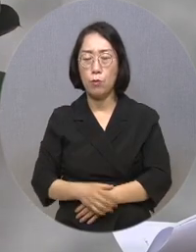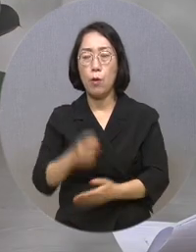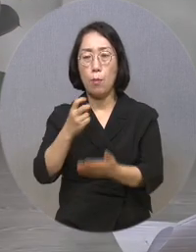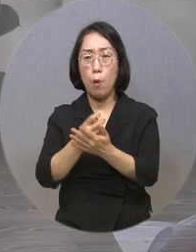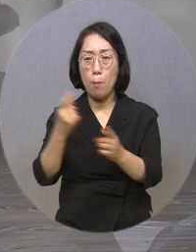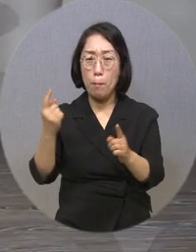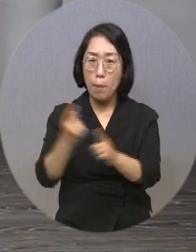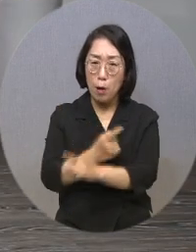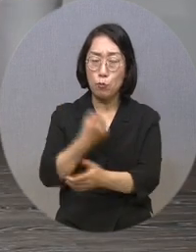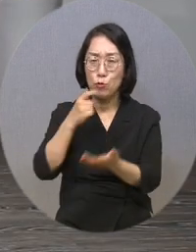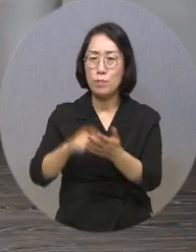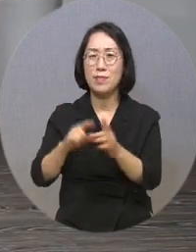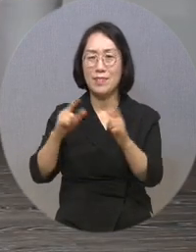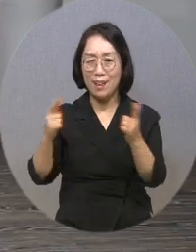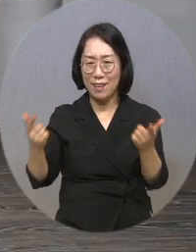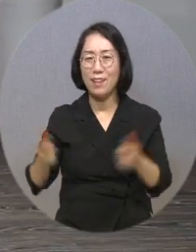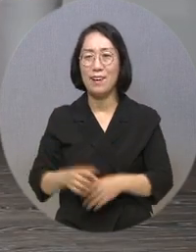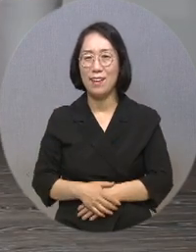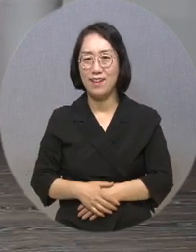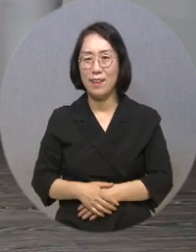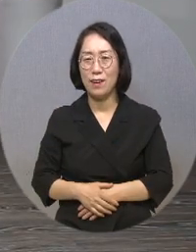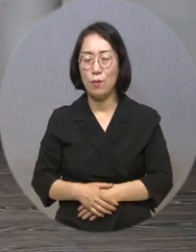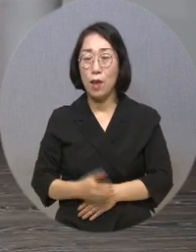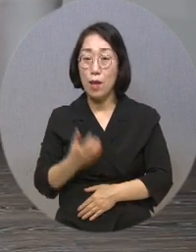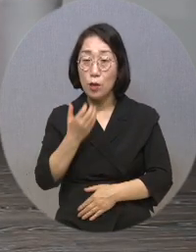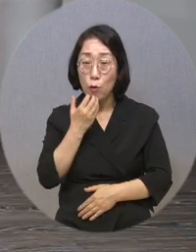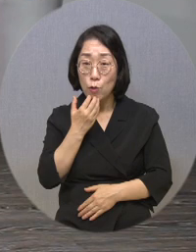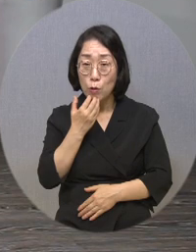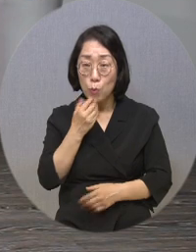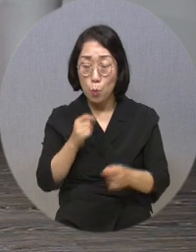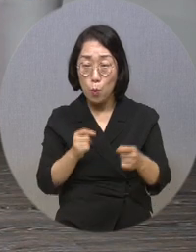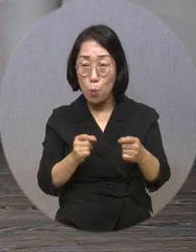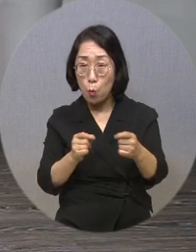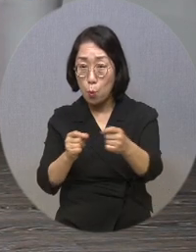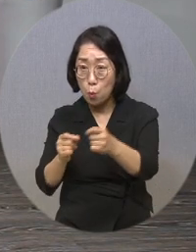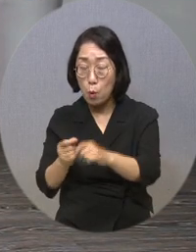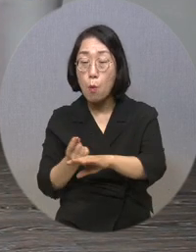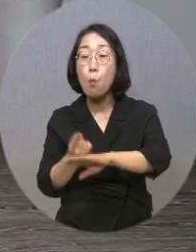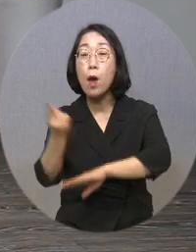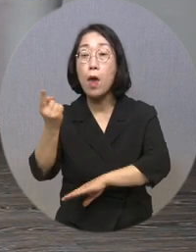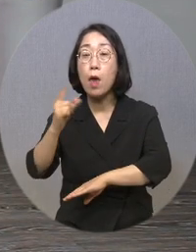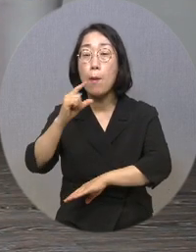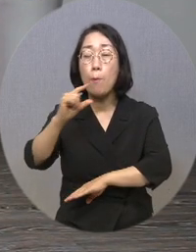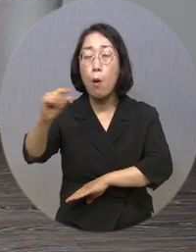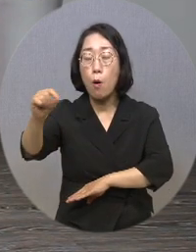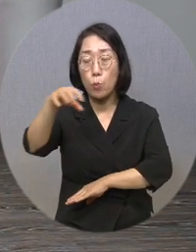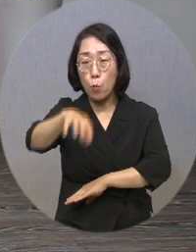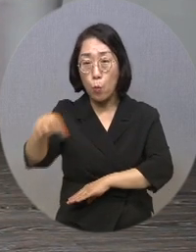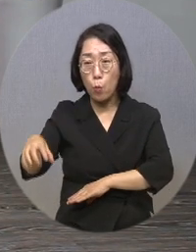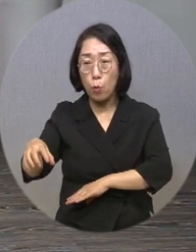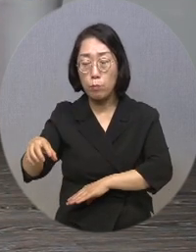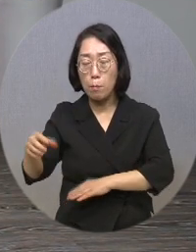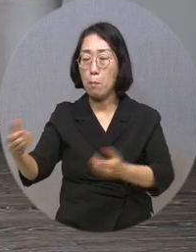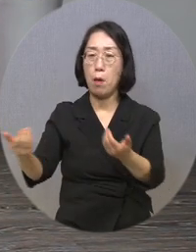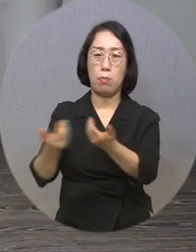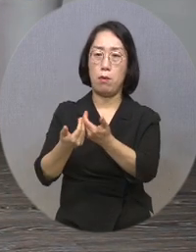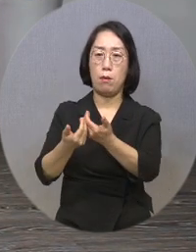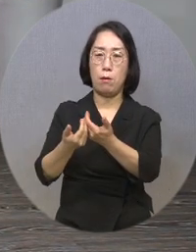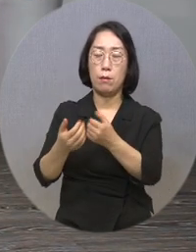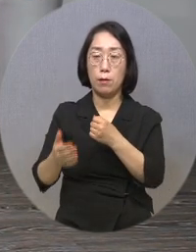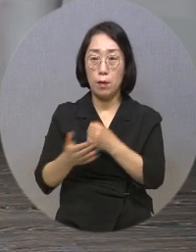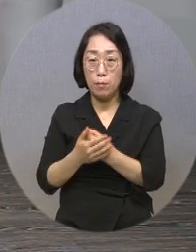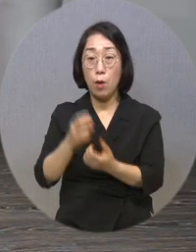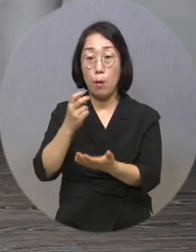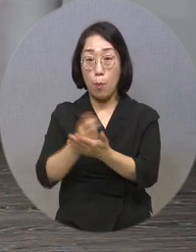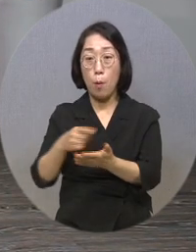않습니다. 비수도권에 있는 국회의원들이 반대하기 때문에. 그러면 법 테두리 내에서 할 수 있는 방법이 무엇이냐?